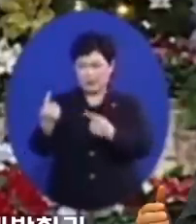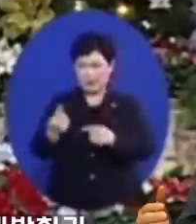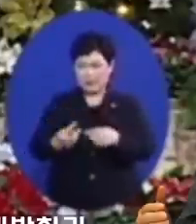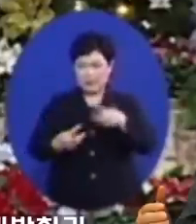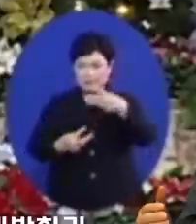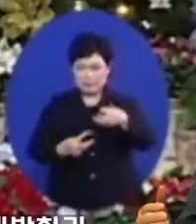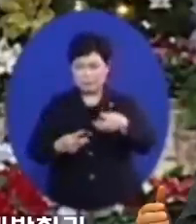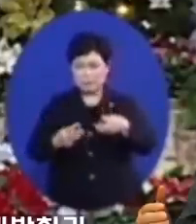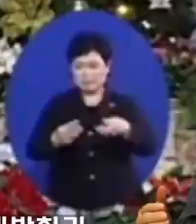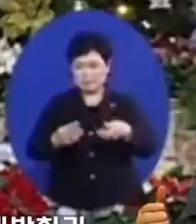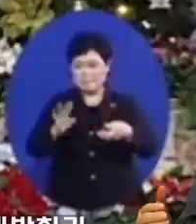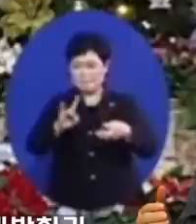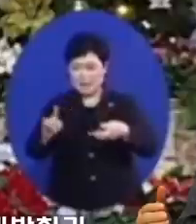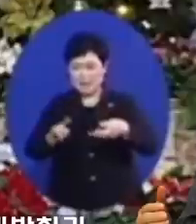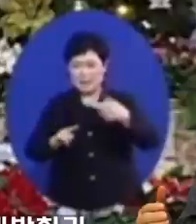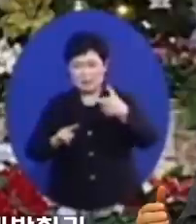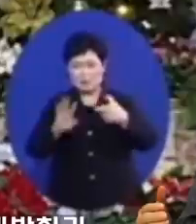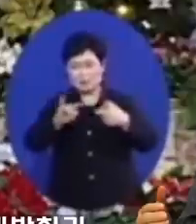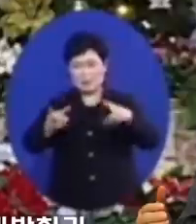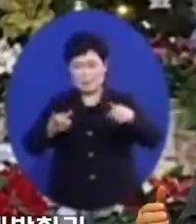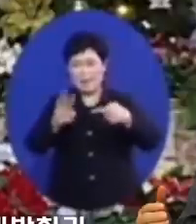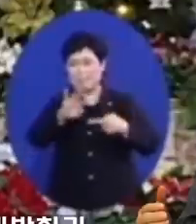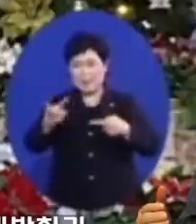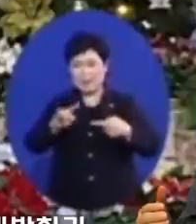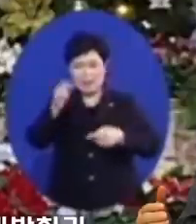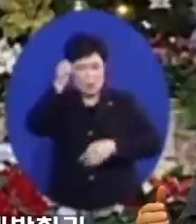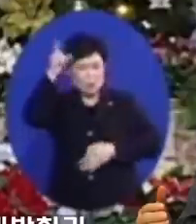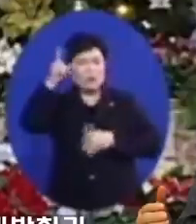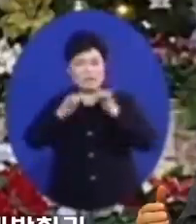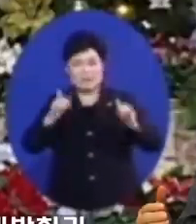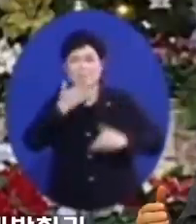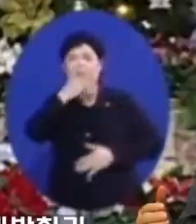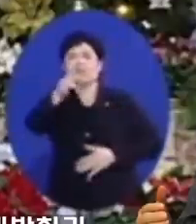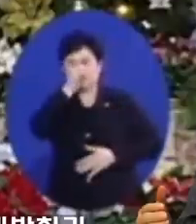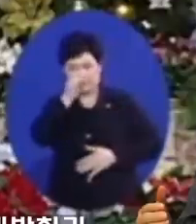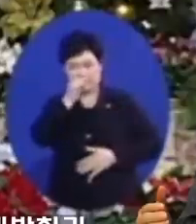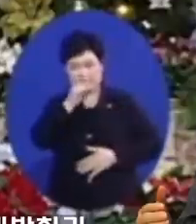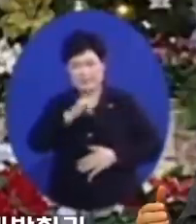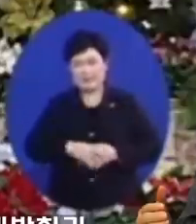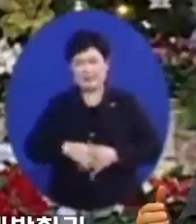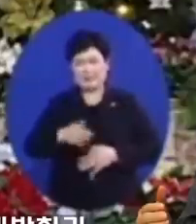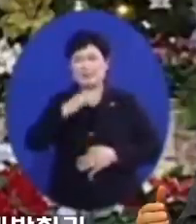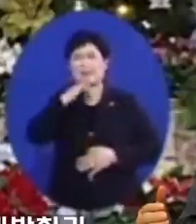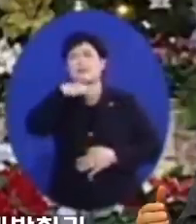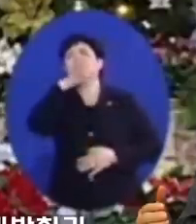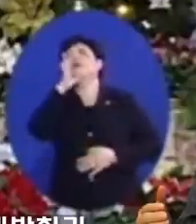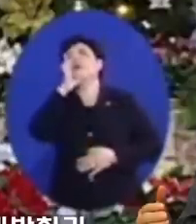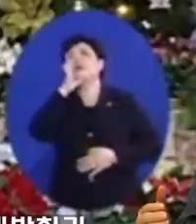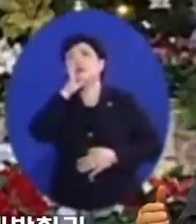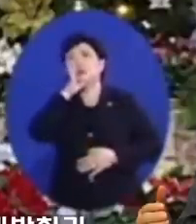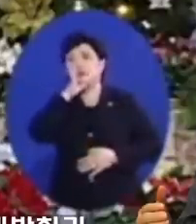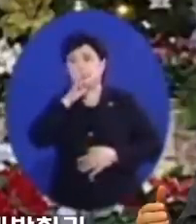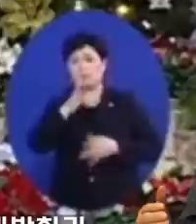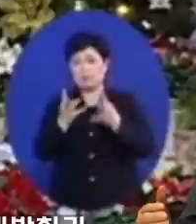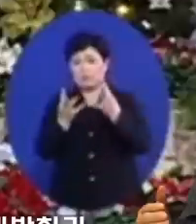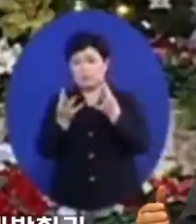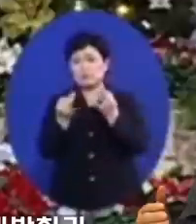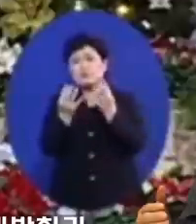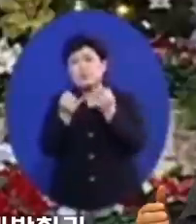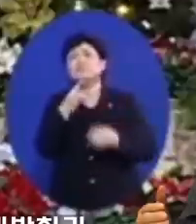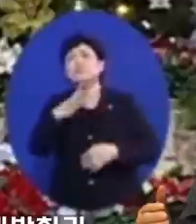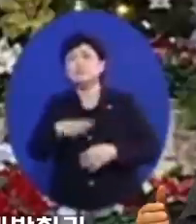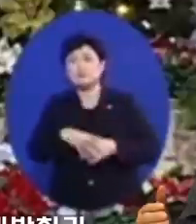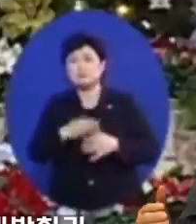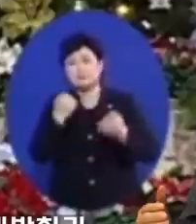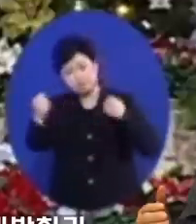60배, 100배로 위대한 사람들이 될 수 있는 것입니다. 아, 나이가 많다고. 나이는 숫자에 불과합니다.